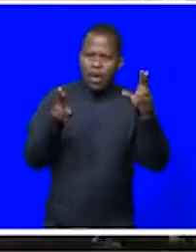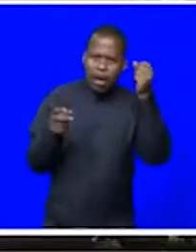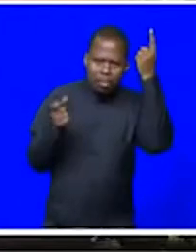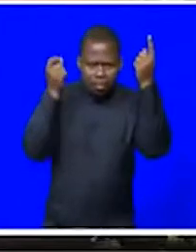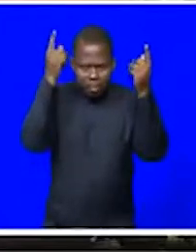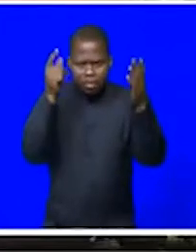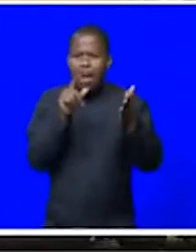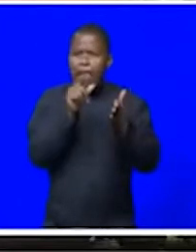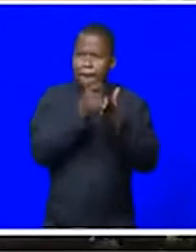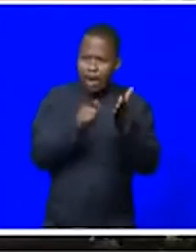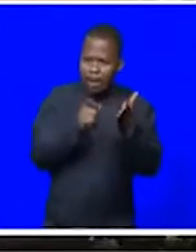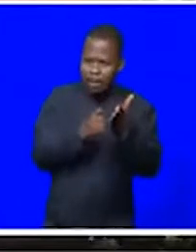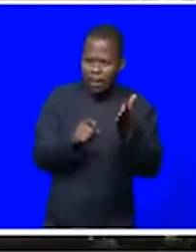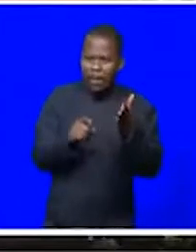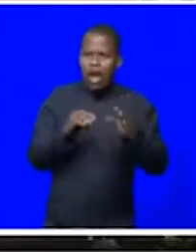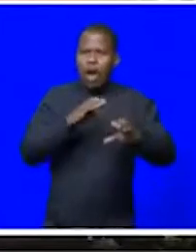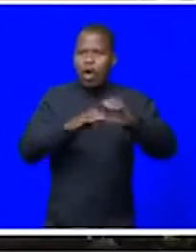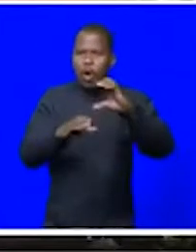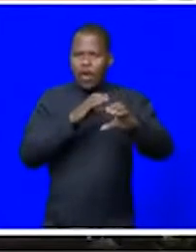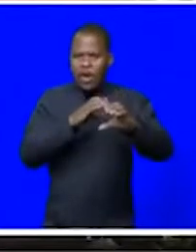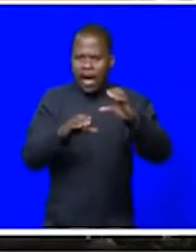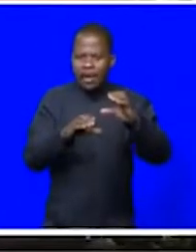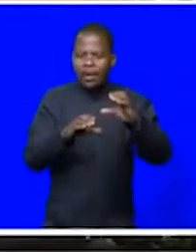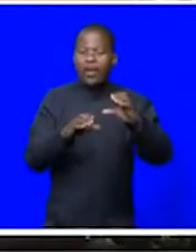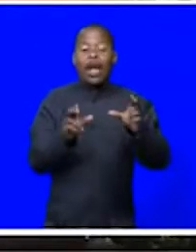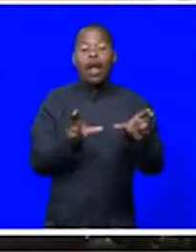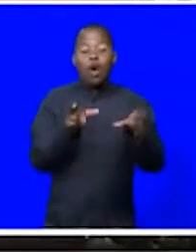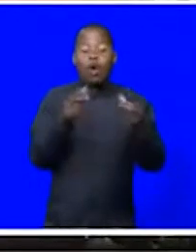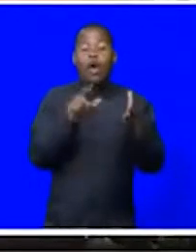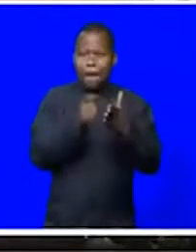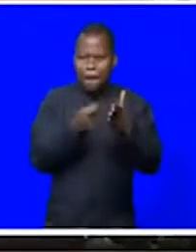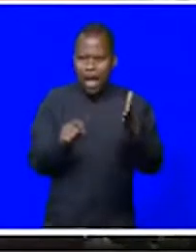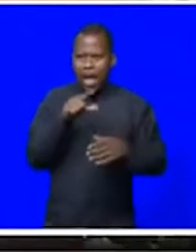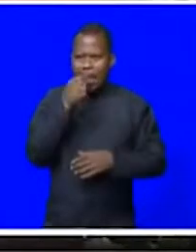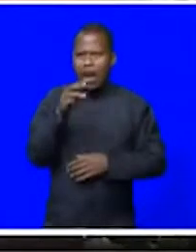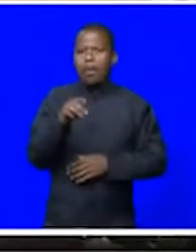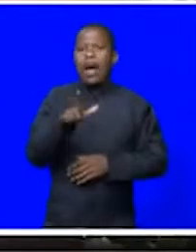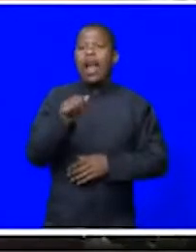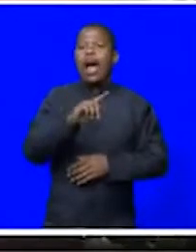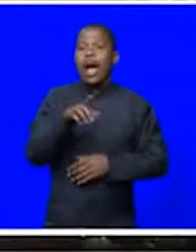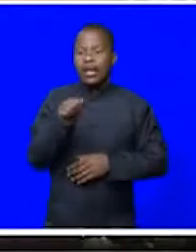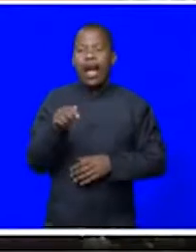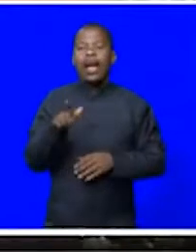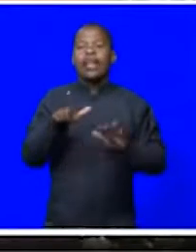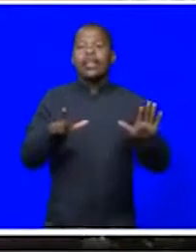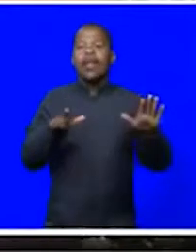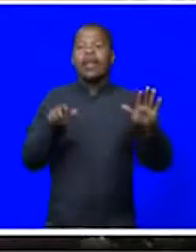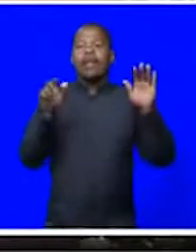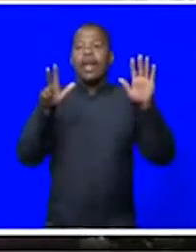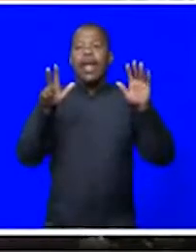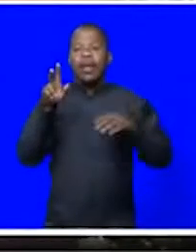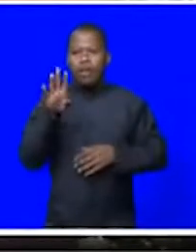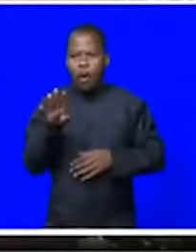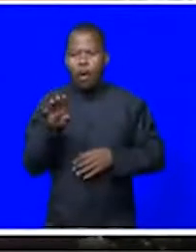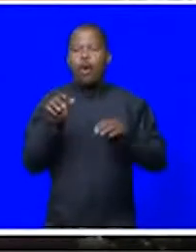yabo ngalomthetho bangaxhumana namapalane waleli komiti Jabulile Malaza ku